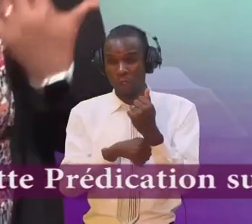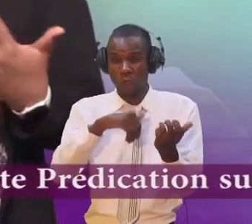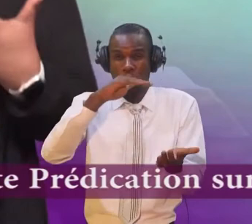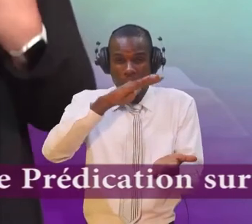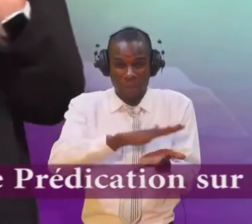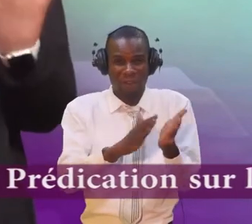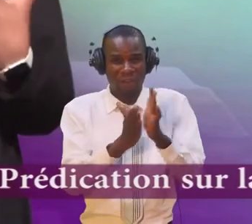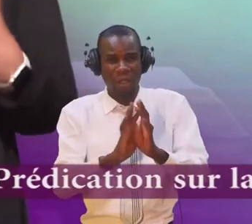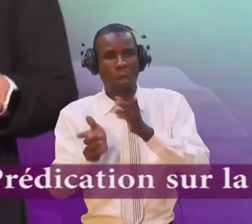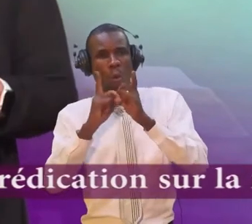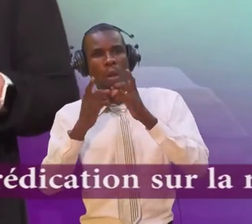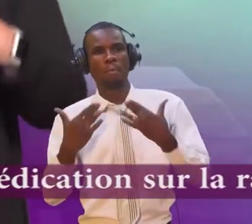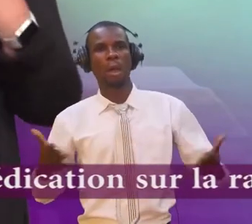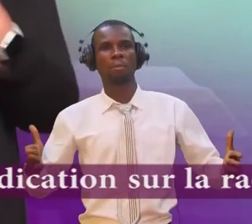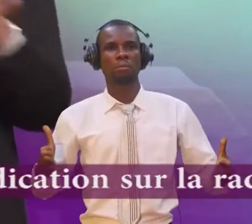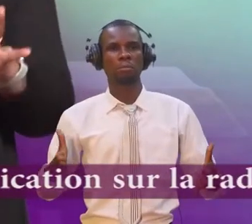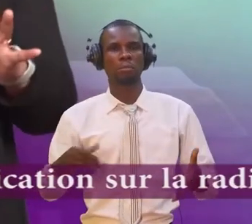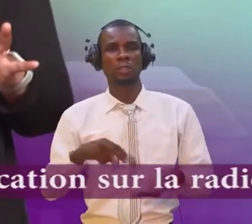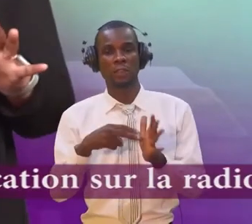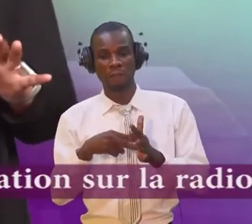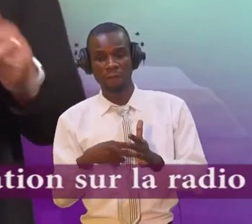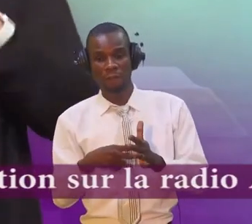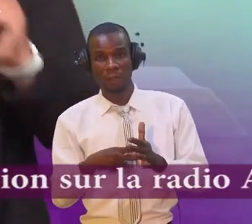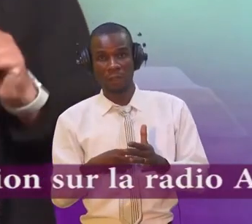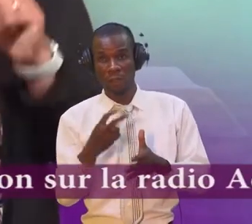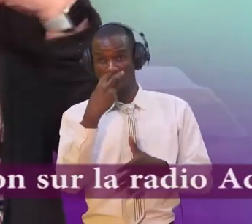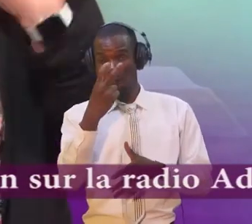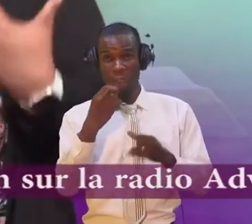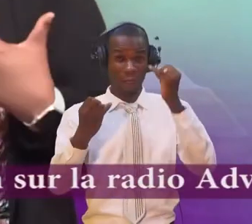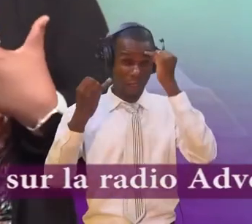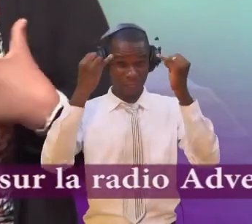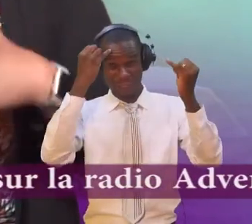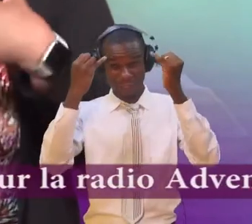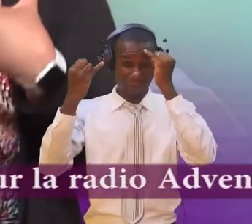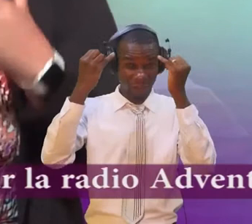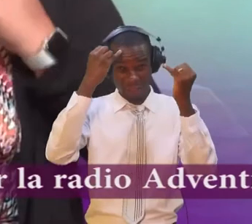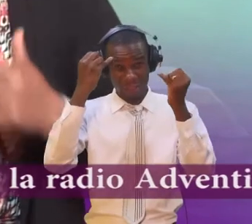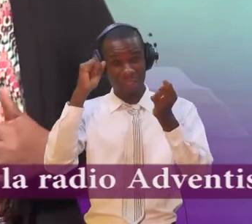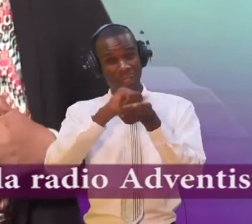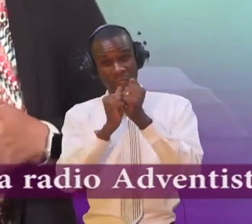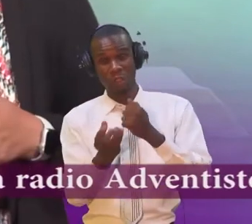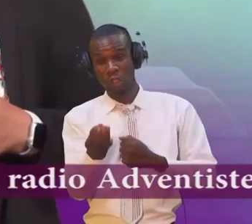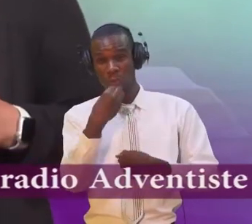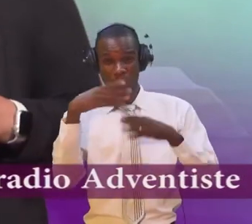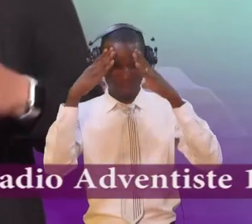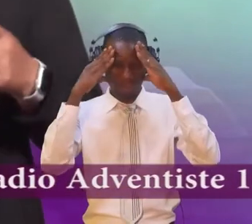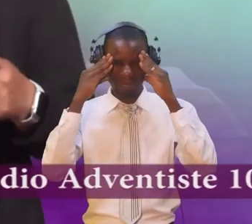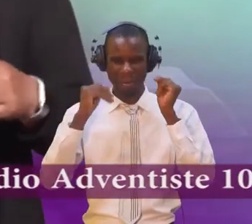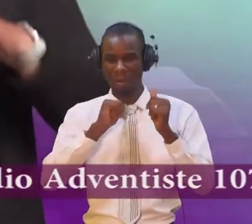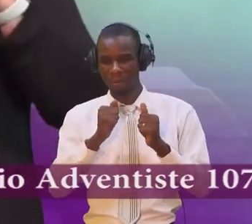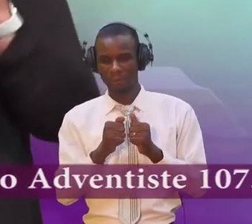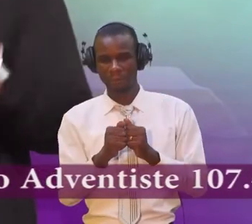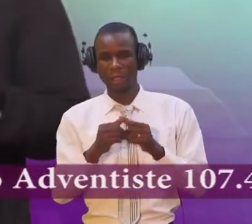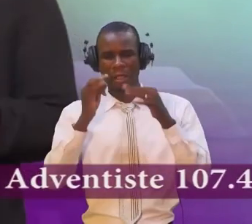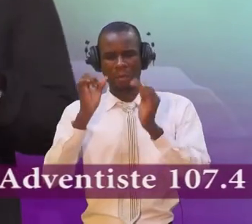wengine. Na unaona watu wengine wanaanza kuongea ongea sana, wanafanya kazi sana ili